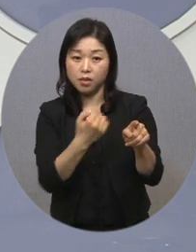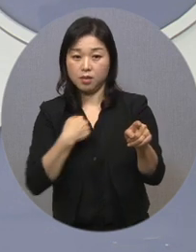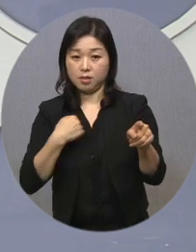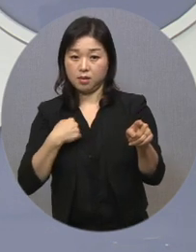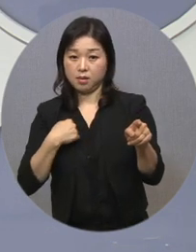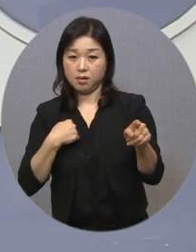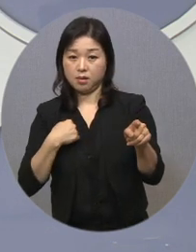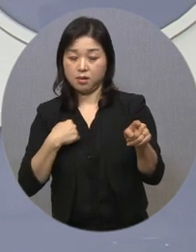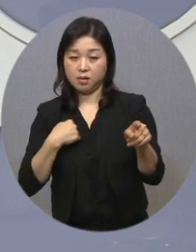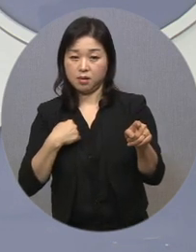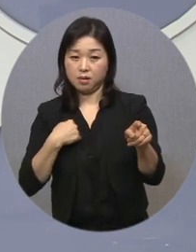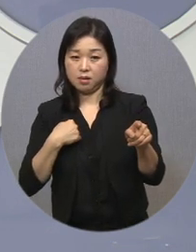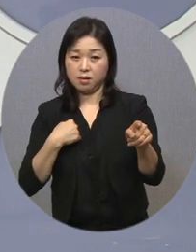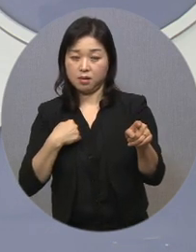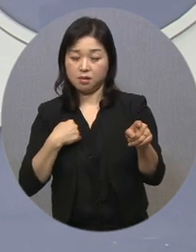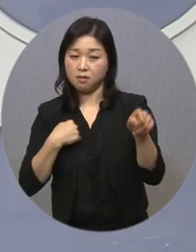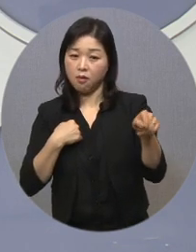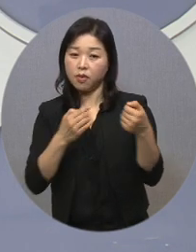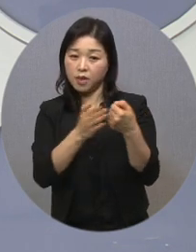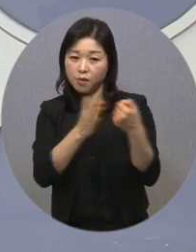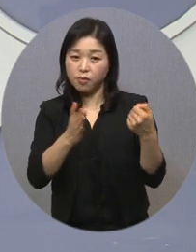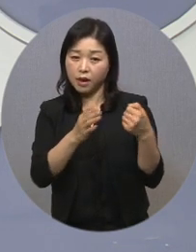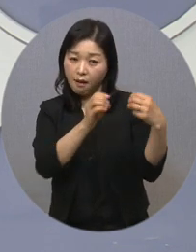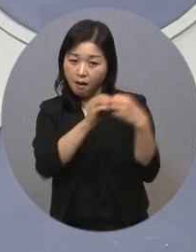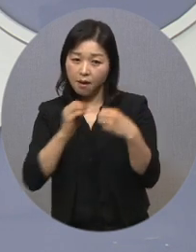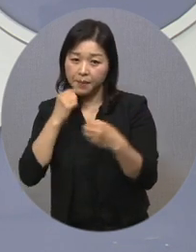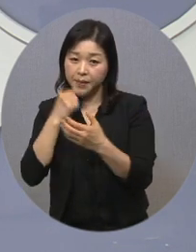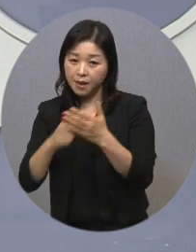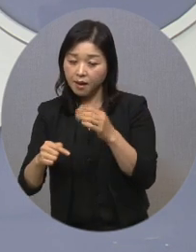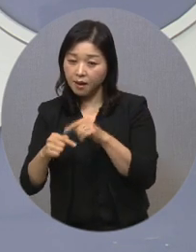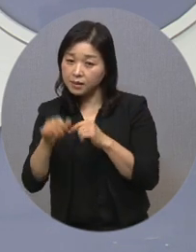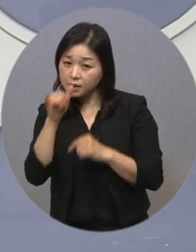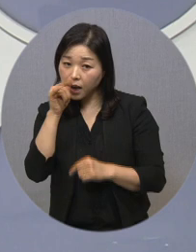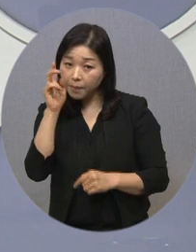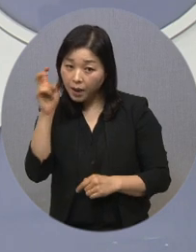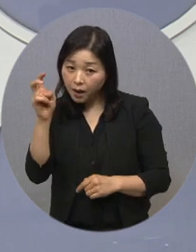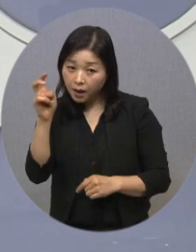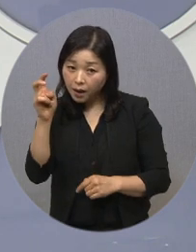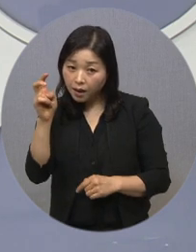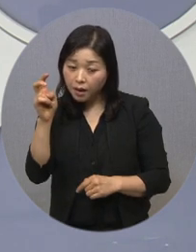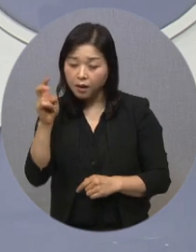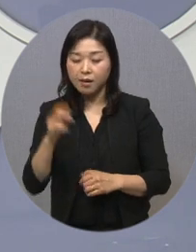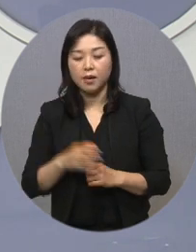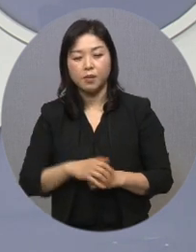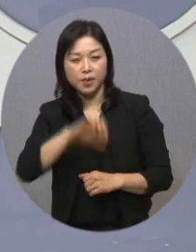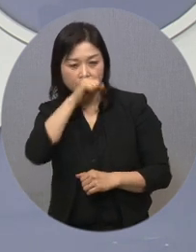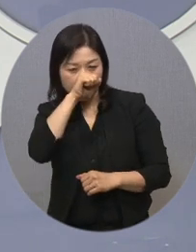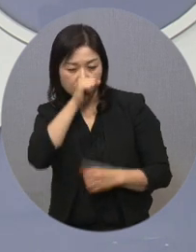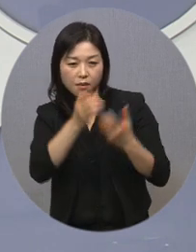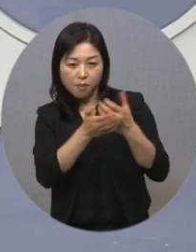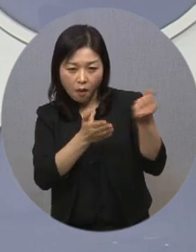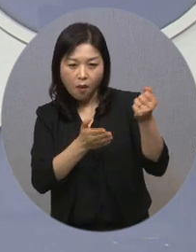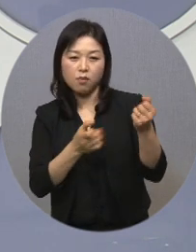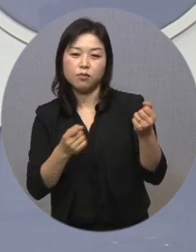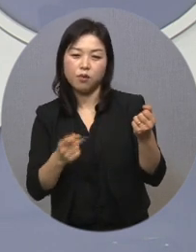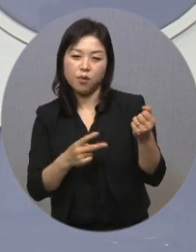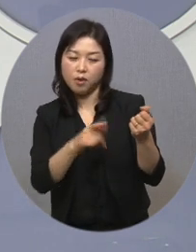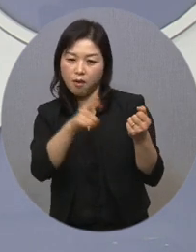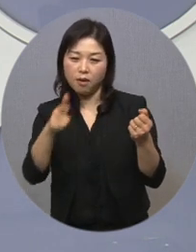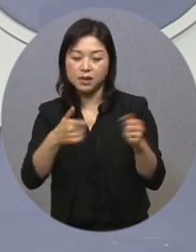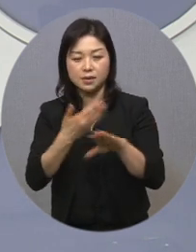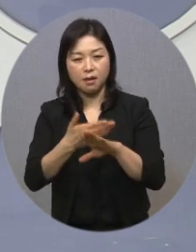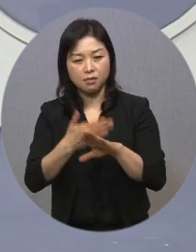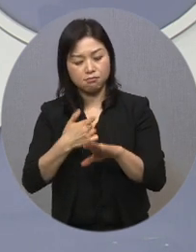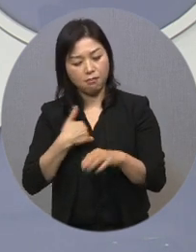우리는 뭐냐, 그것으로 인해서 좀 손해를 보는 부분이 있지 않을까, 재정적인 면, 다른